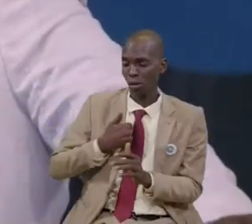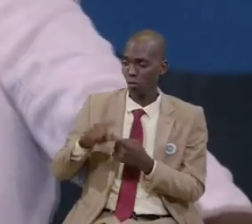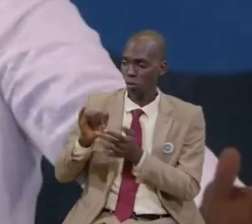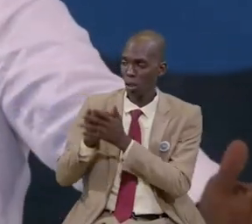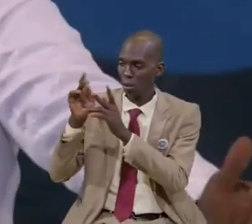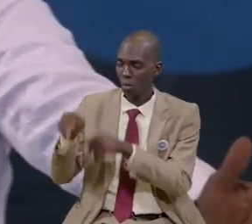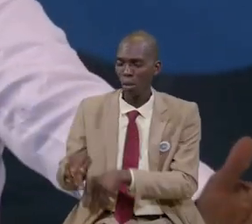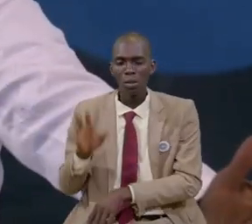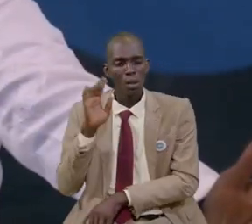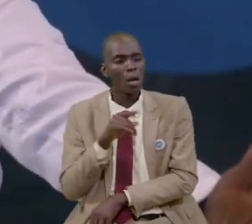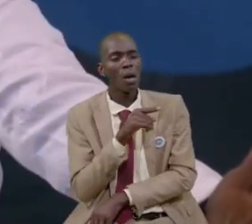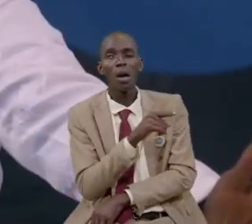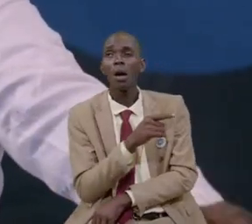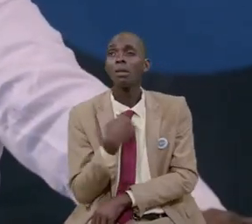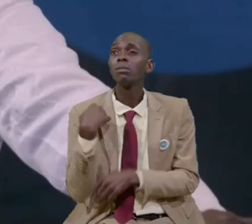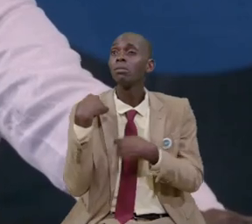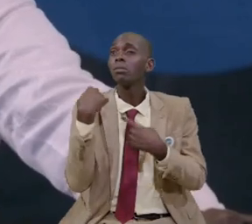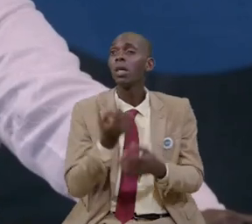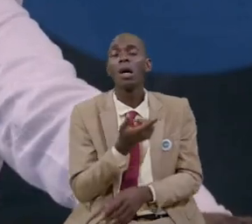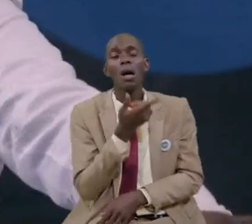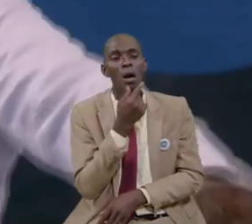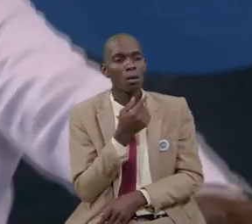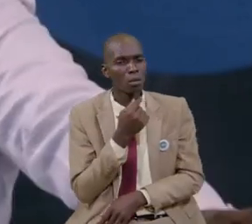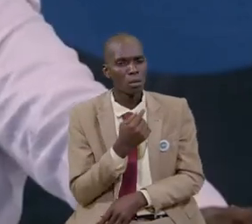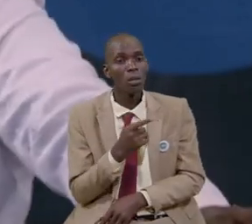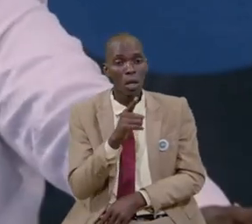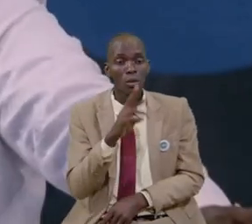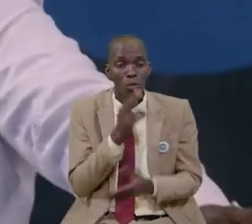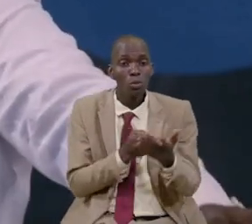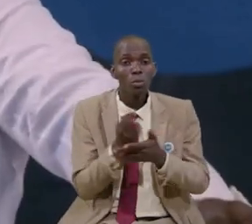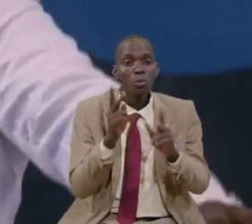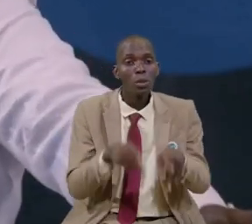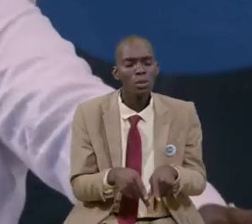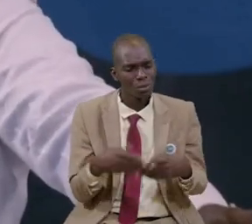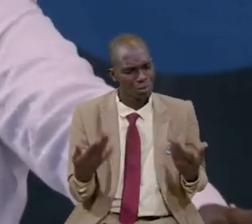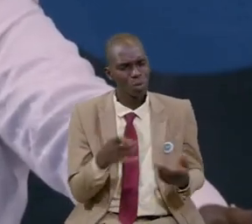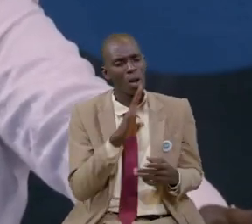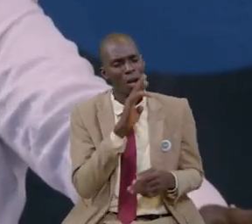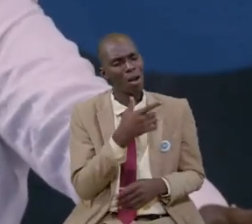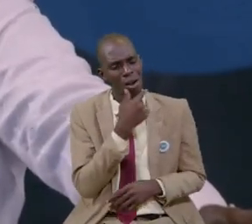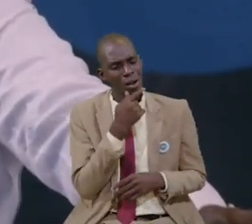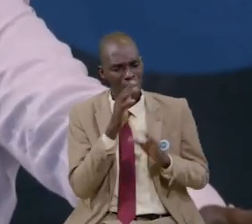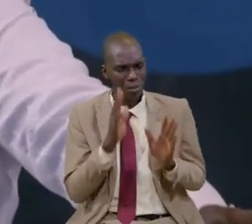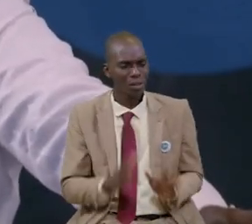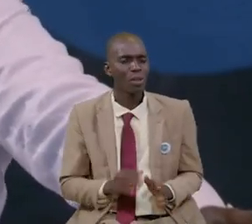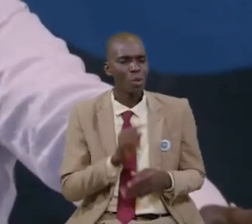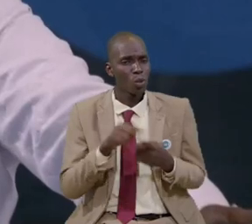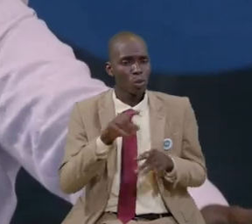je suis un hypocrite. D'accord, mais qu'es-tu? N'es-tu pas un hypocrite lorsque